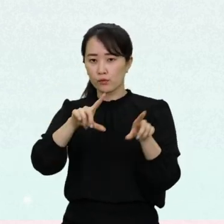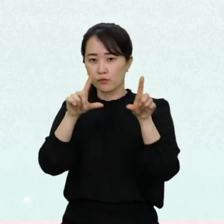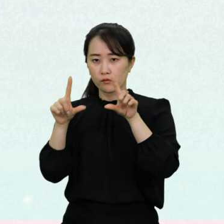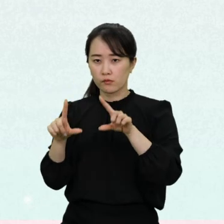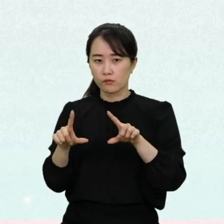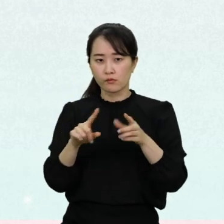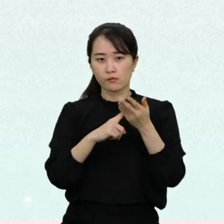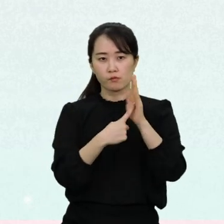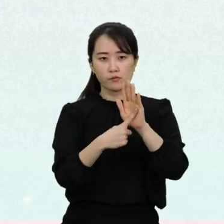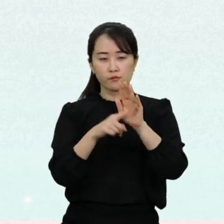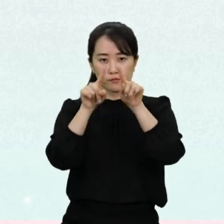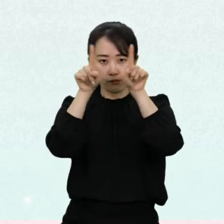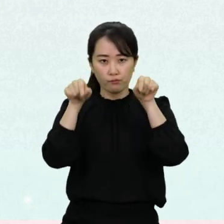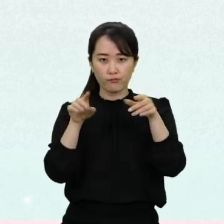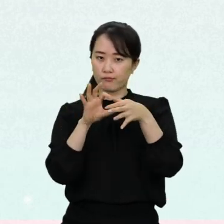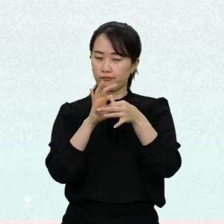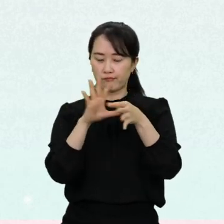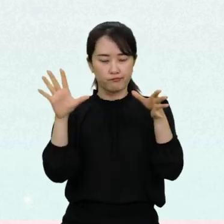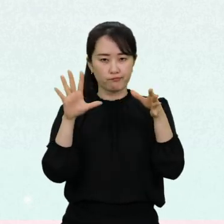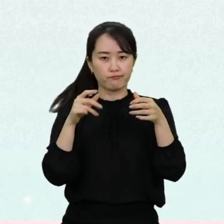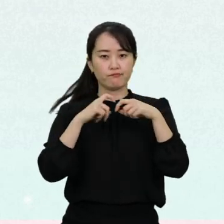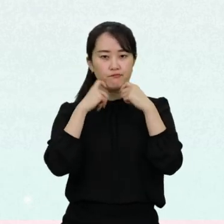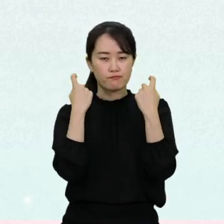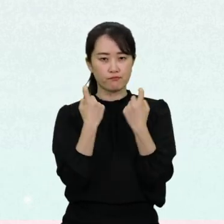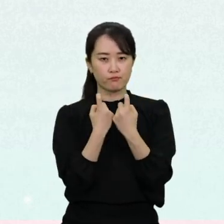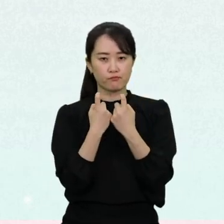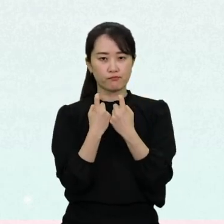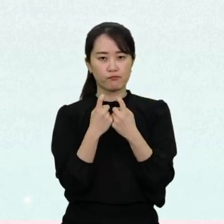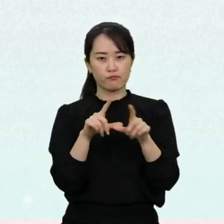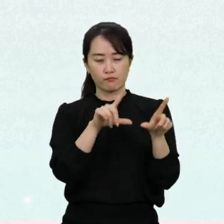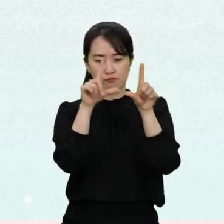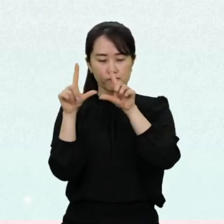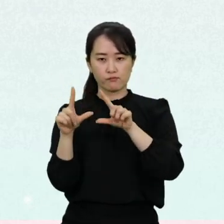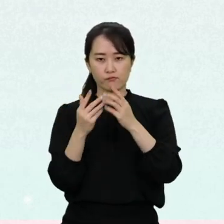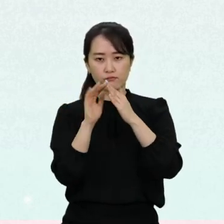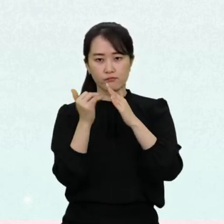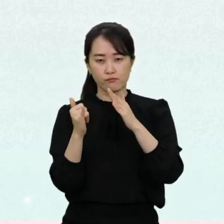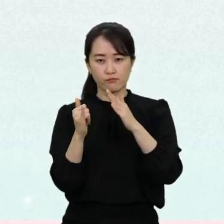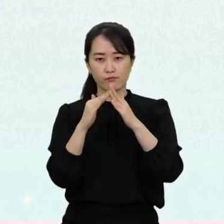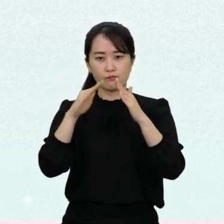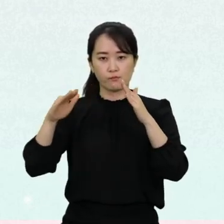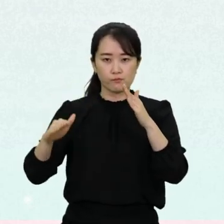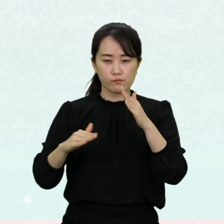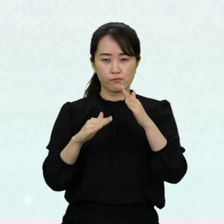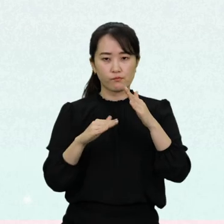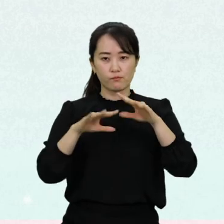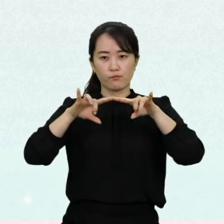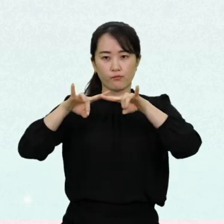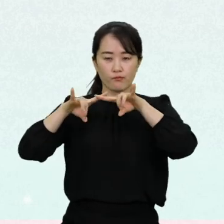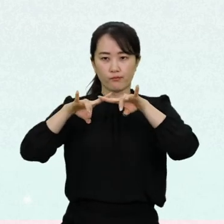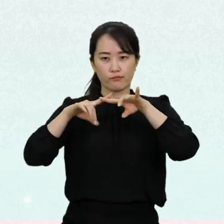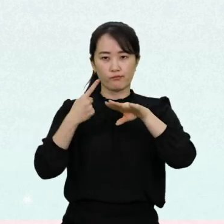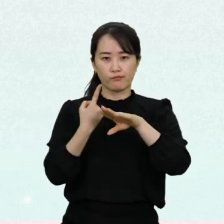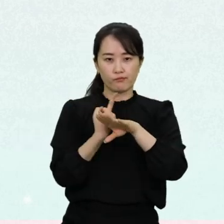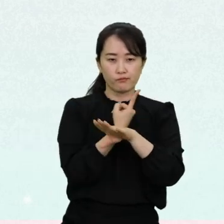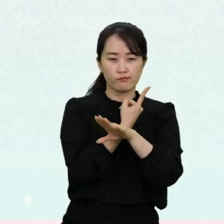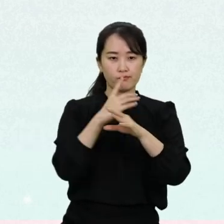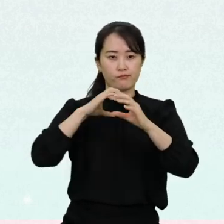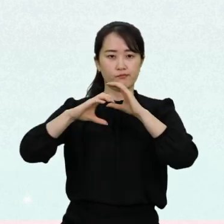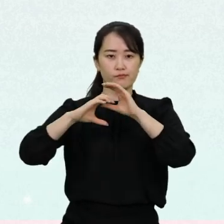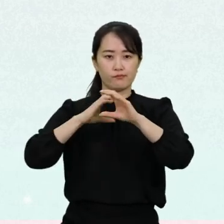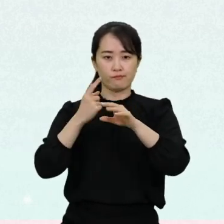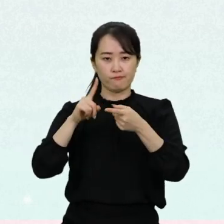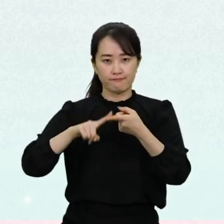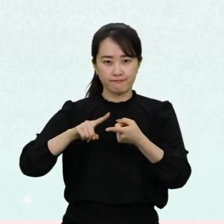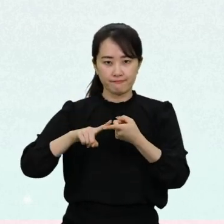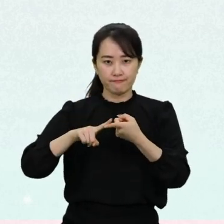나타내는 네모와 상관없이 개인의 사생활, 가족, 가정 또는 통신 및 기타 형태의